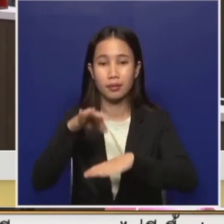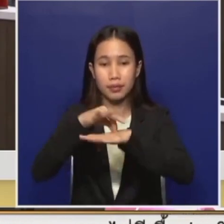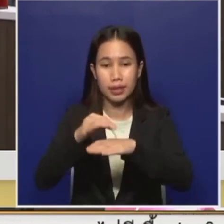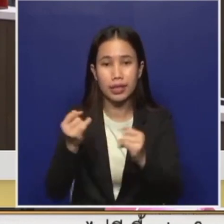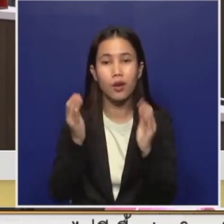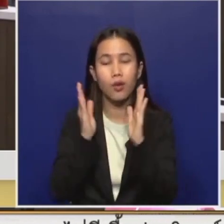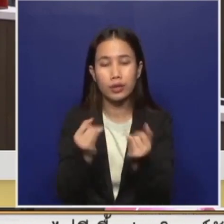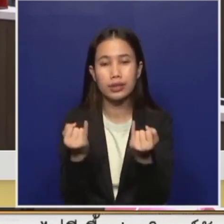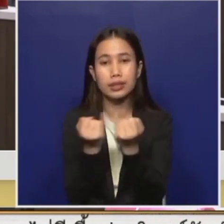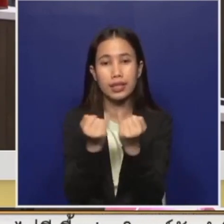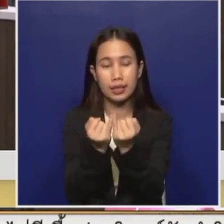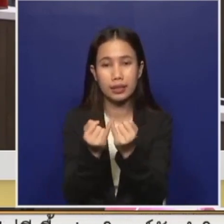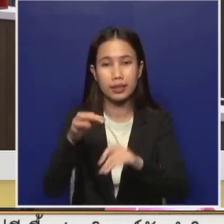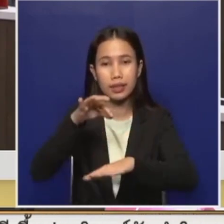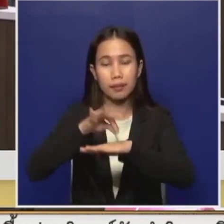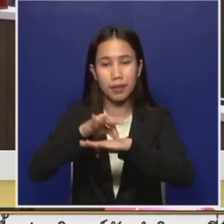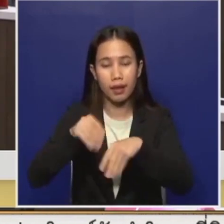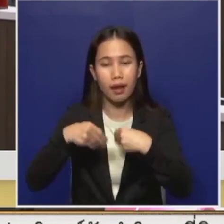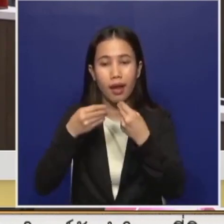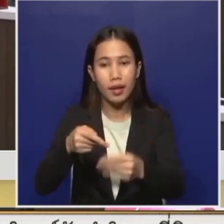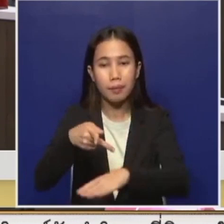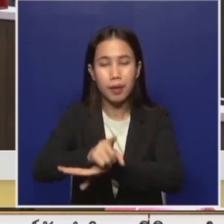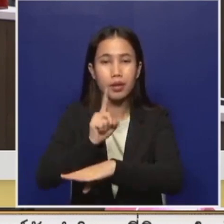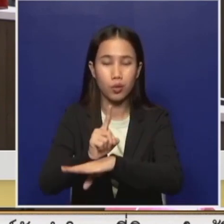เขได้เขาสตำแหน่งเป็นการอื่นประโชน์ให้พวกพรอง